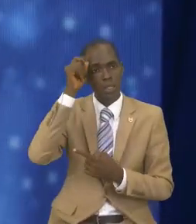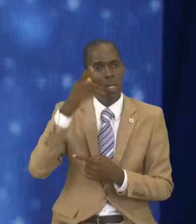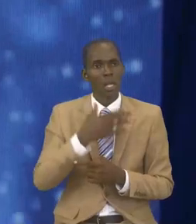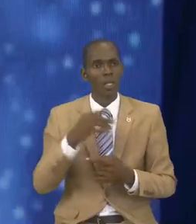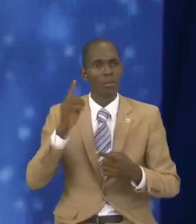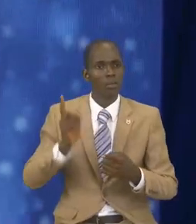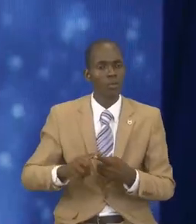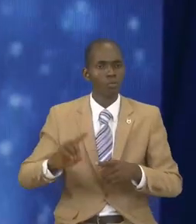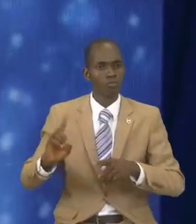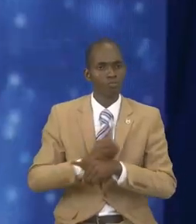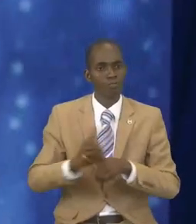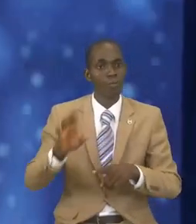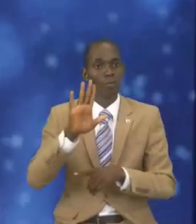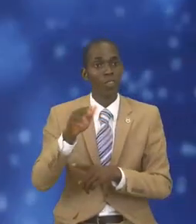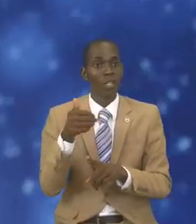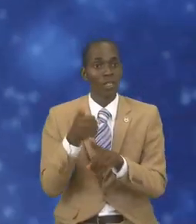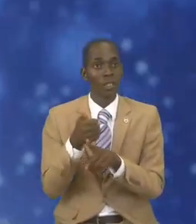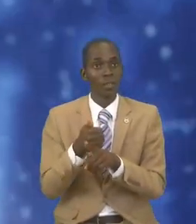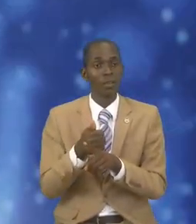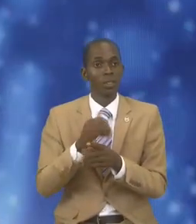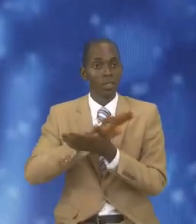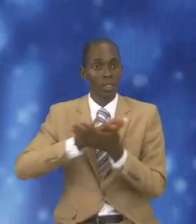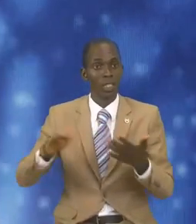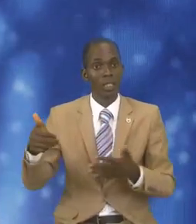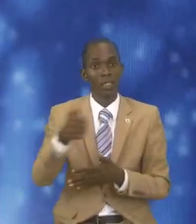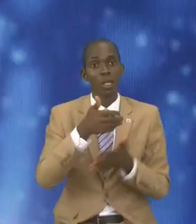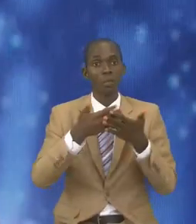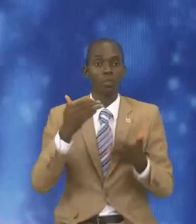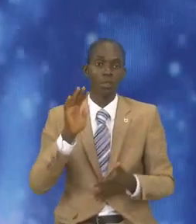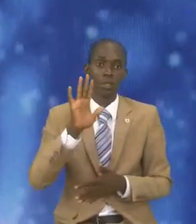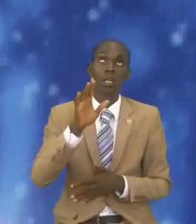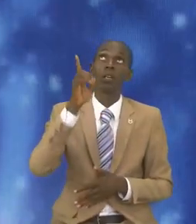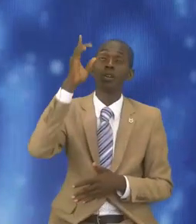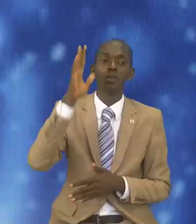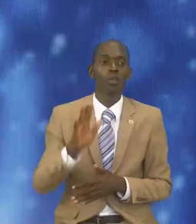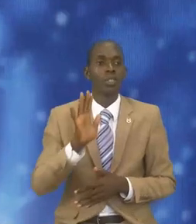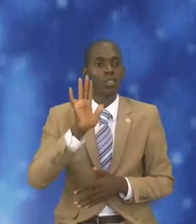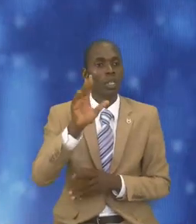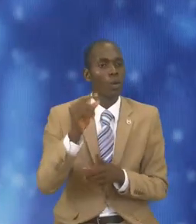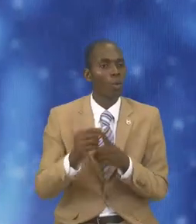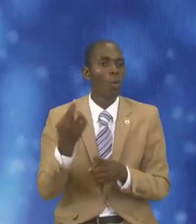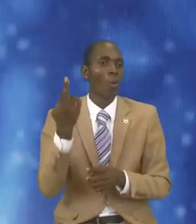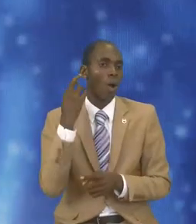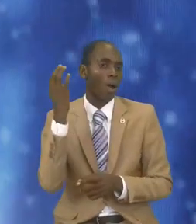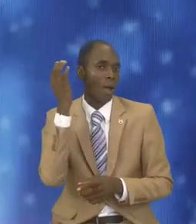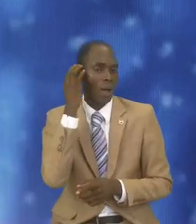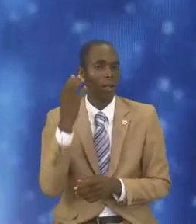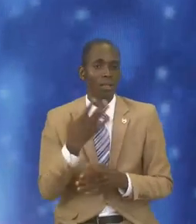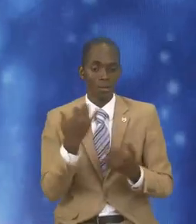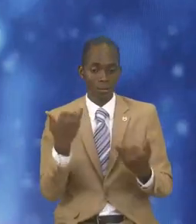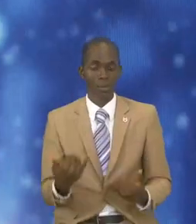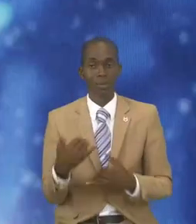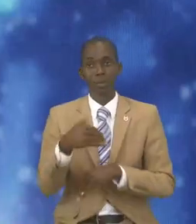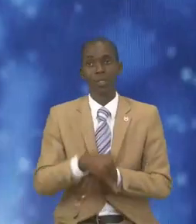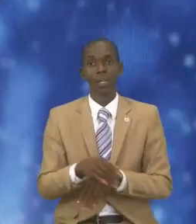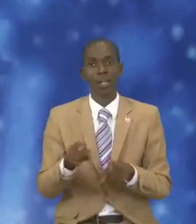devant ton Dieu, tes paroles ont été entendues. Ce soir, comme tu te mets